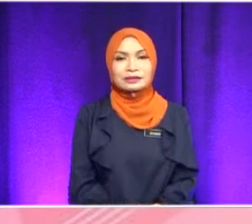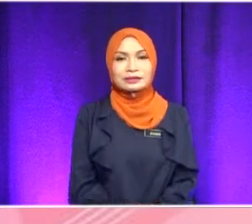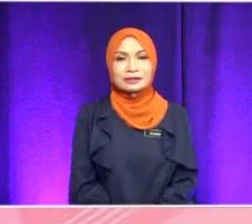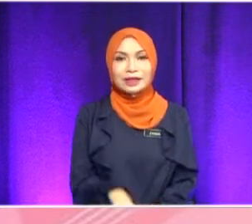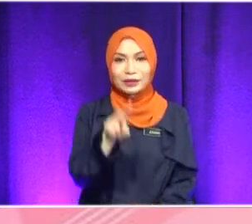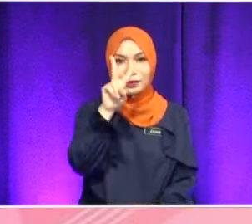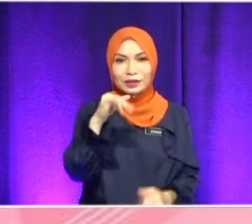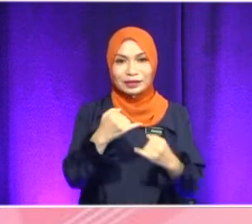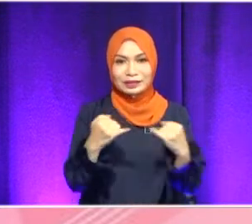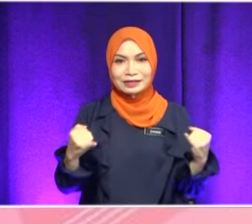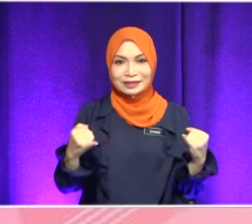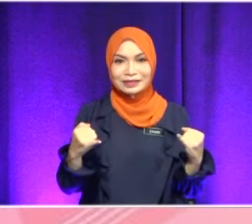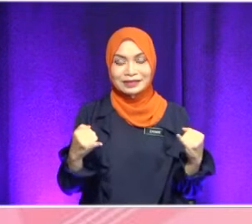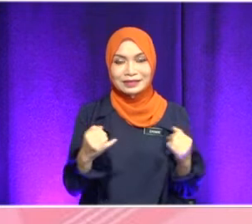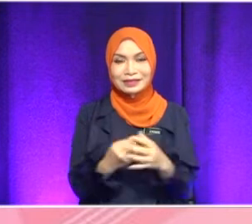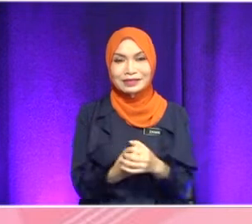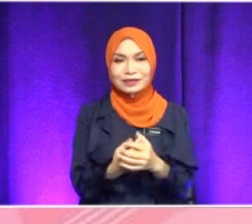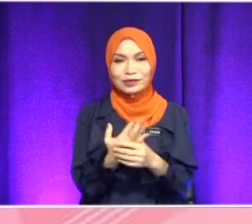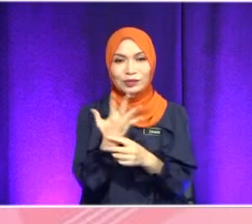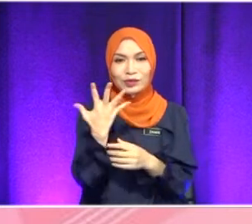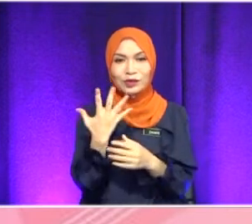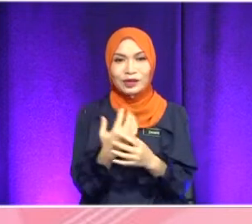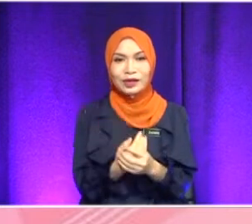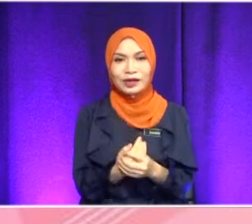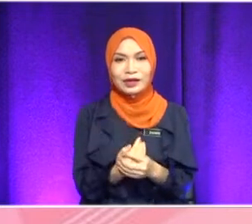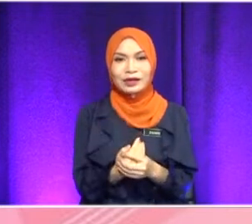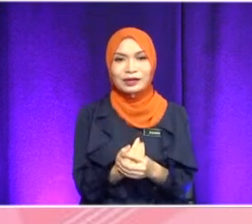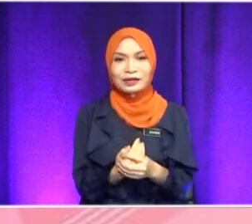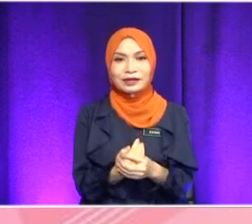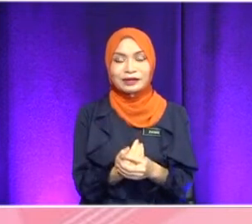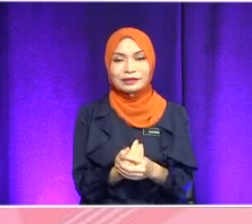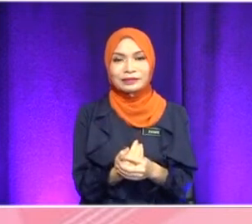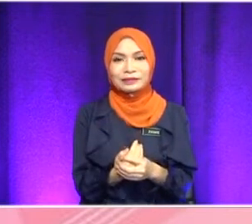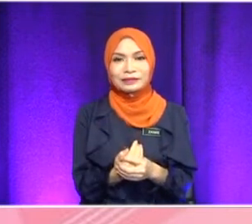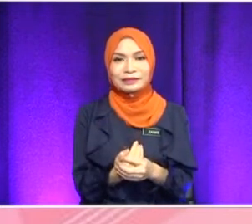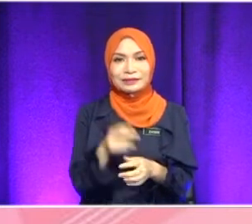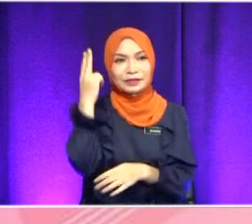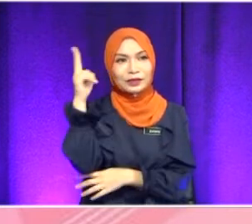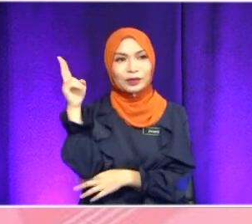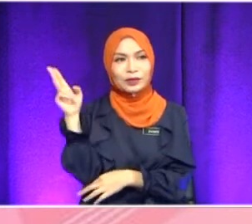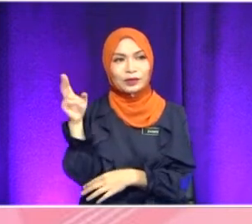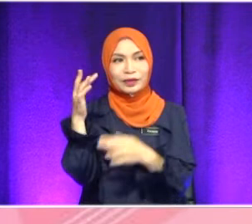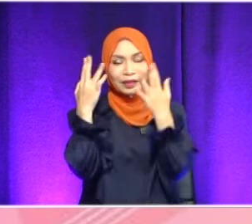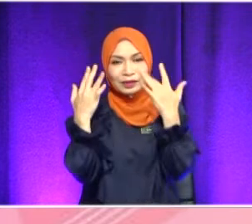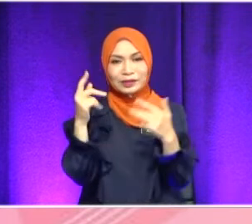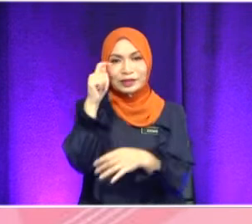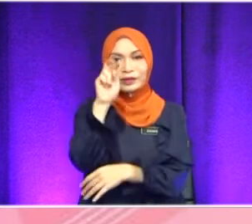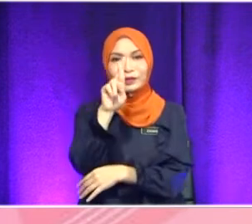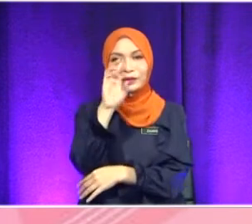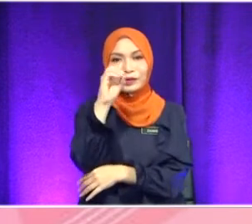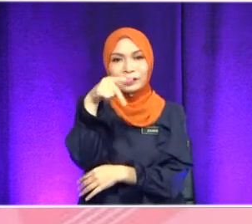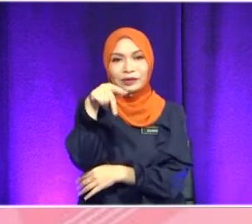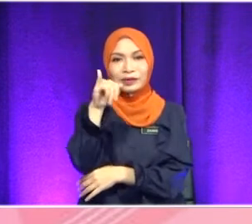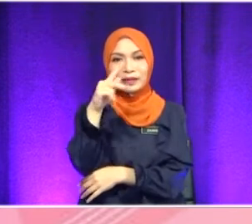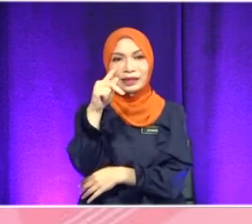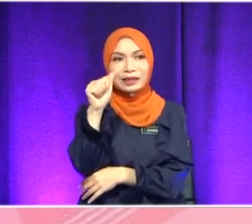tumbuhan yang ditemukan dalam ekosistem hutan hujan tropika kedua-duanya menjalankan jenis nutrisi yang bergizi jadi